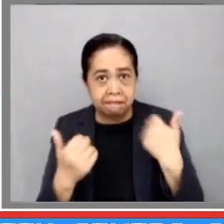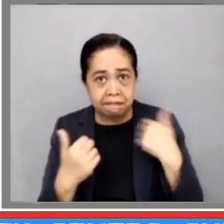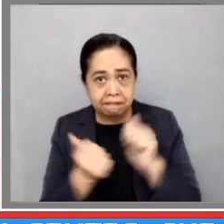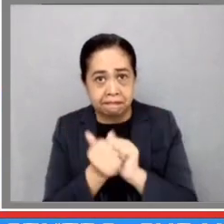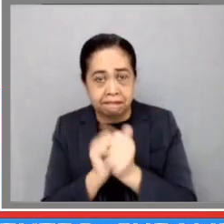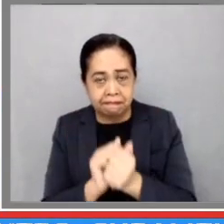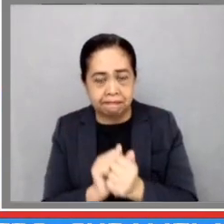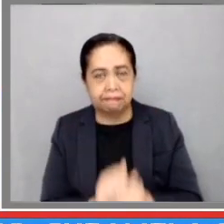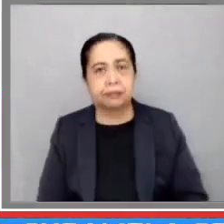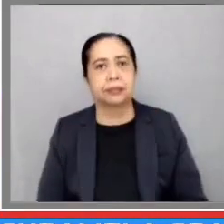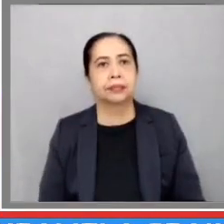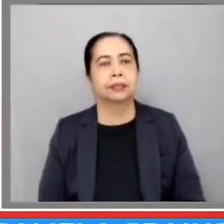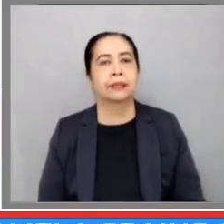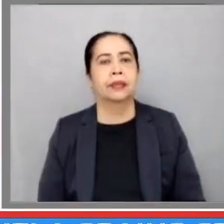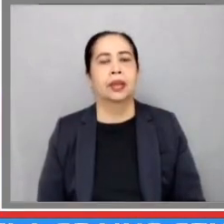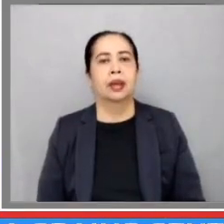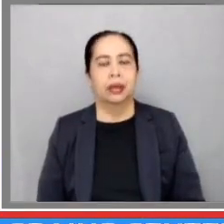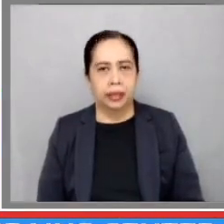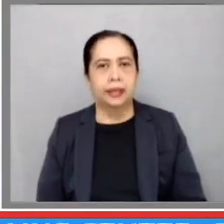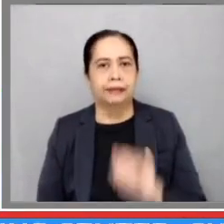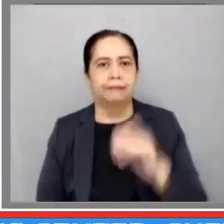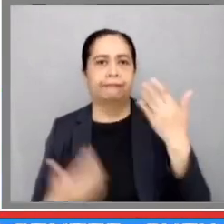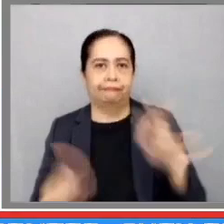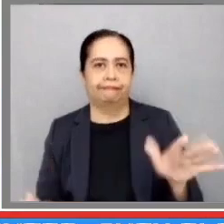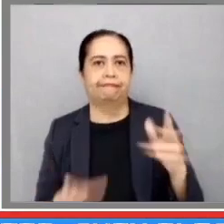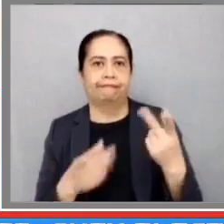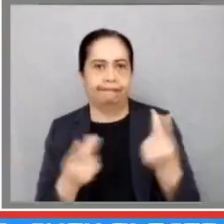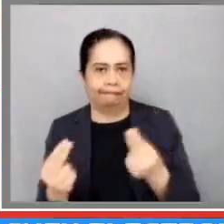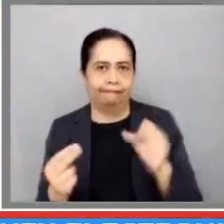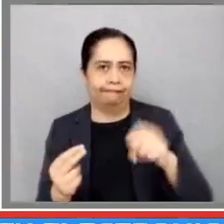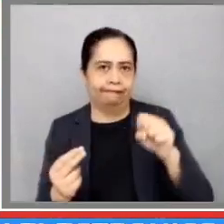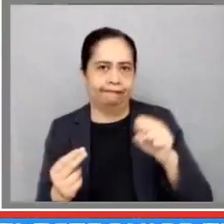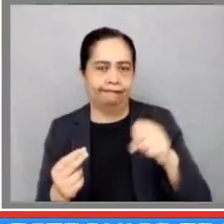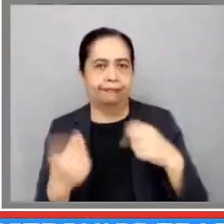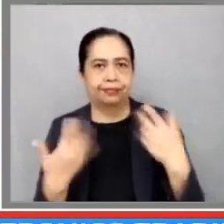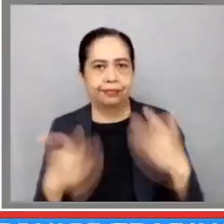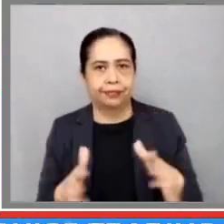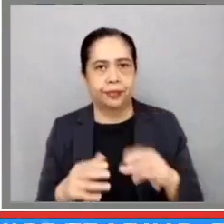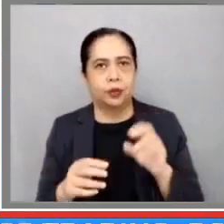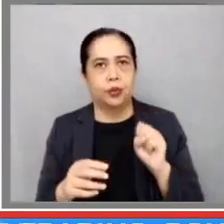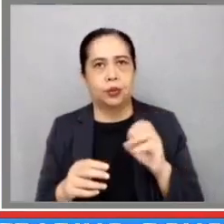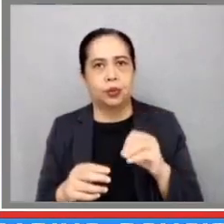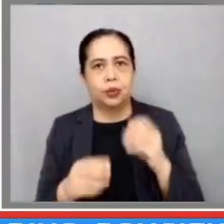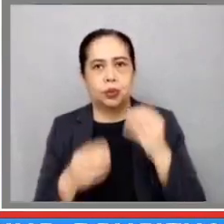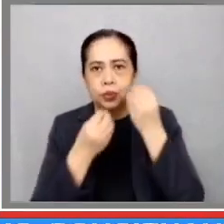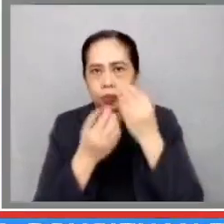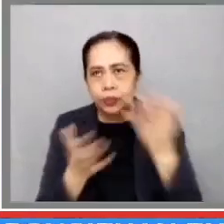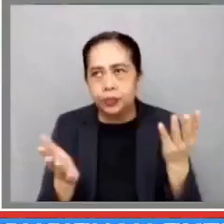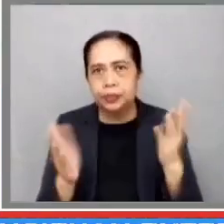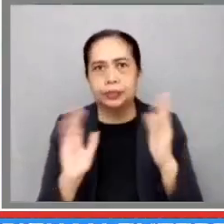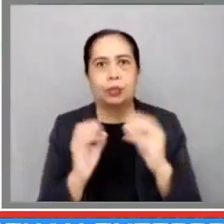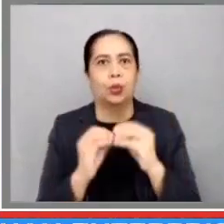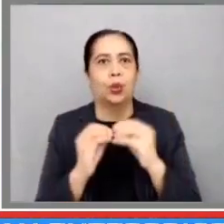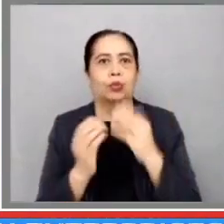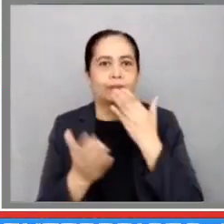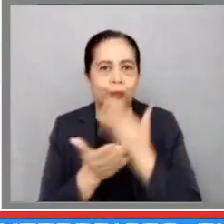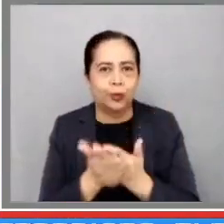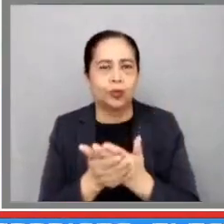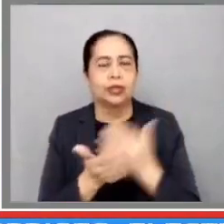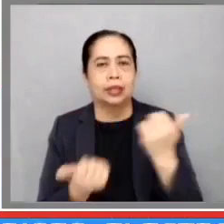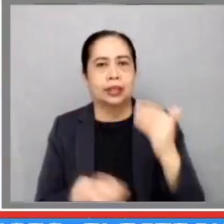po ang ating nagawa po dito and then kaya nga po ito ay sinasabi natin, kumbaga mas maaluwa na po sa